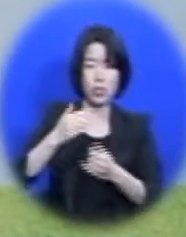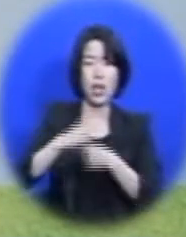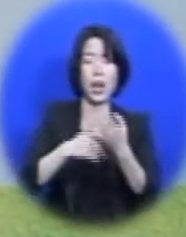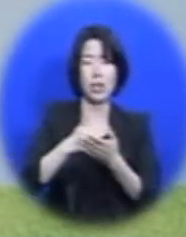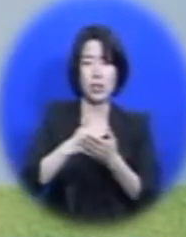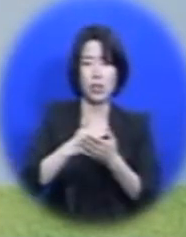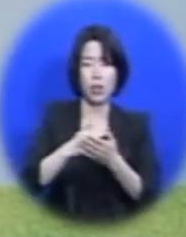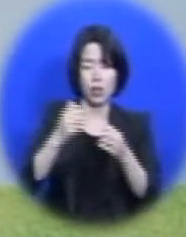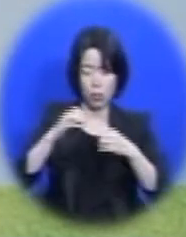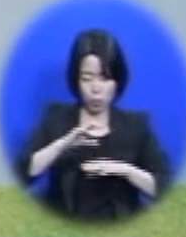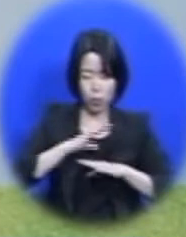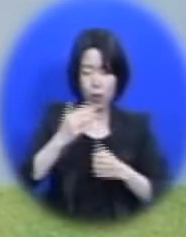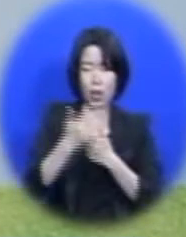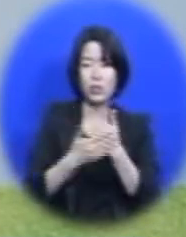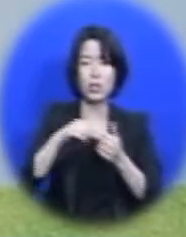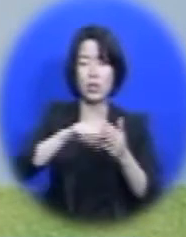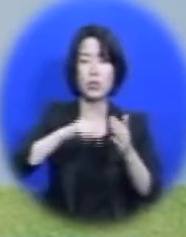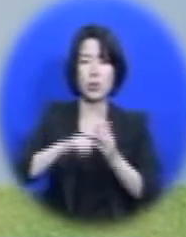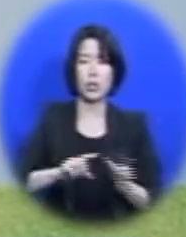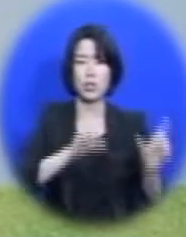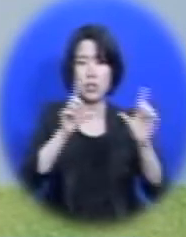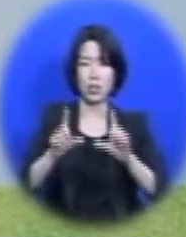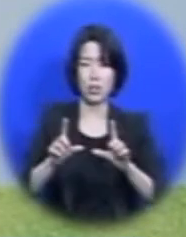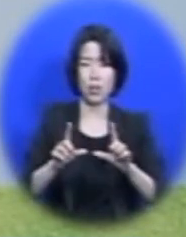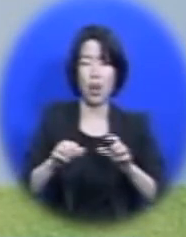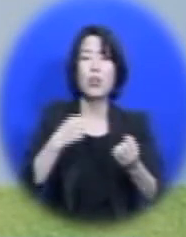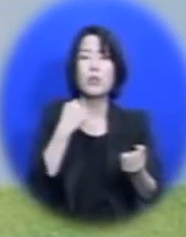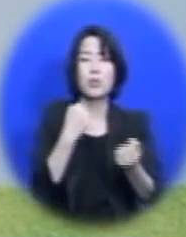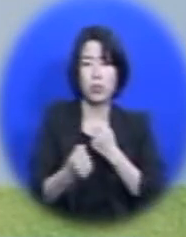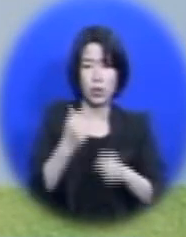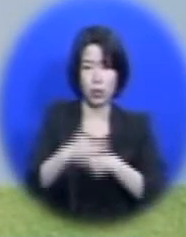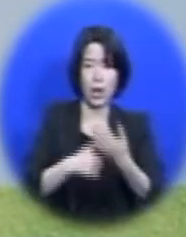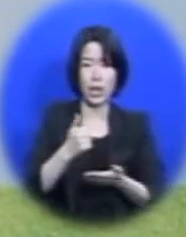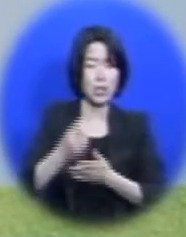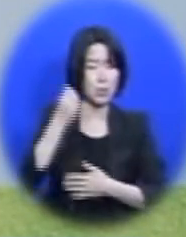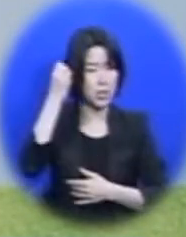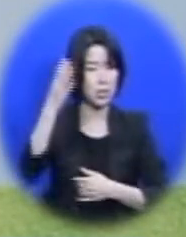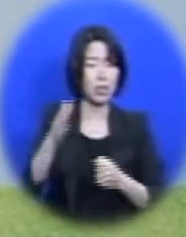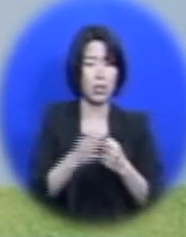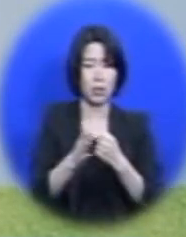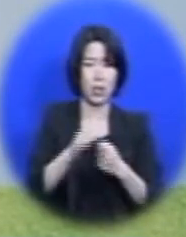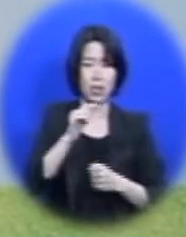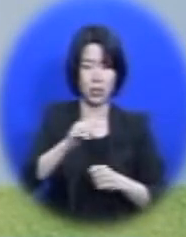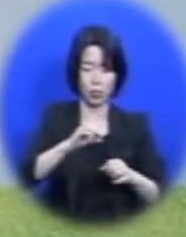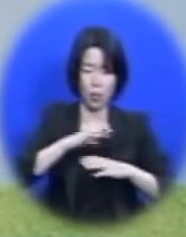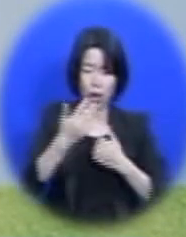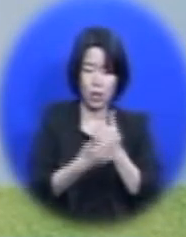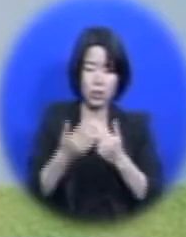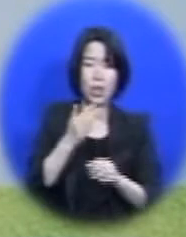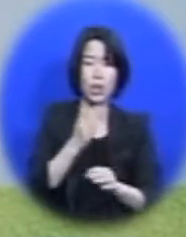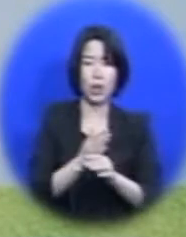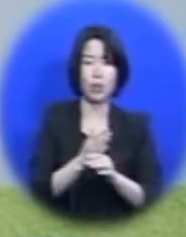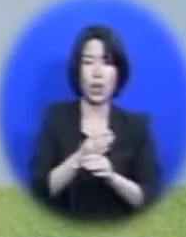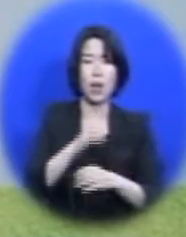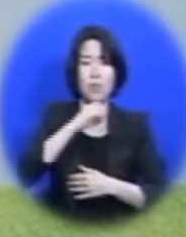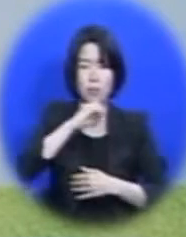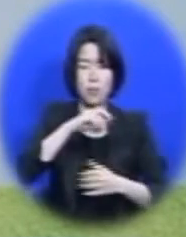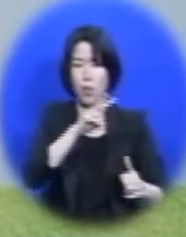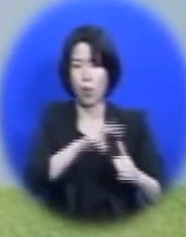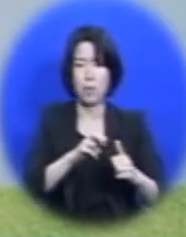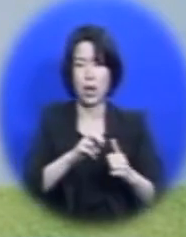살았습니다. 그런데도 하나님을 잊어버리니까 그 놀라운 은혜 가운데서 불평과 원망이